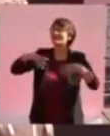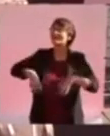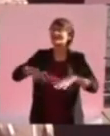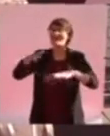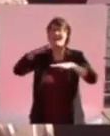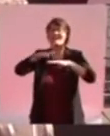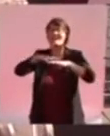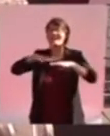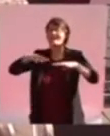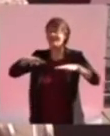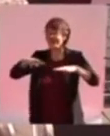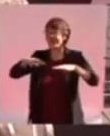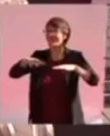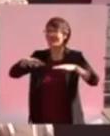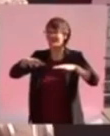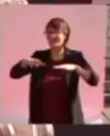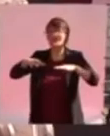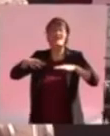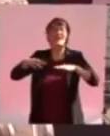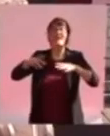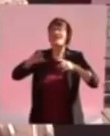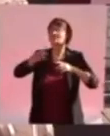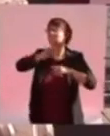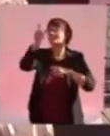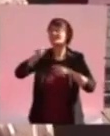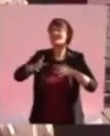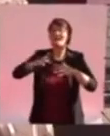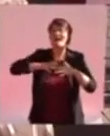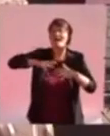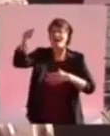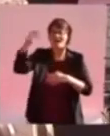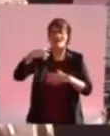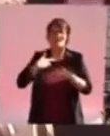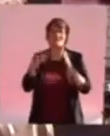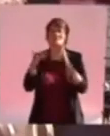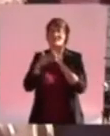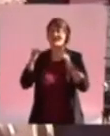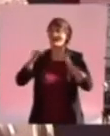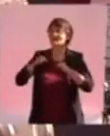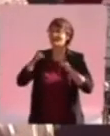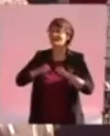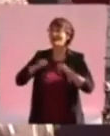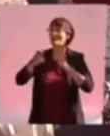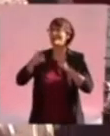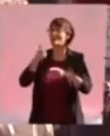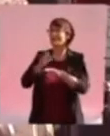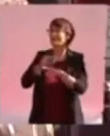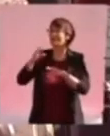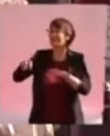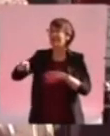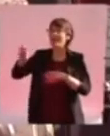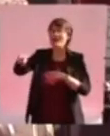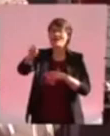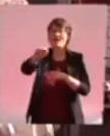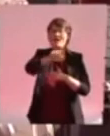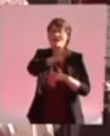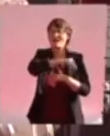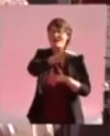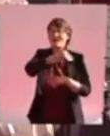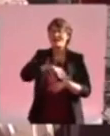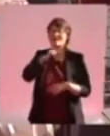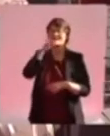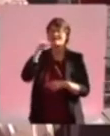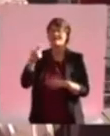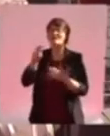nel territorio la casa della salute nel distretto ci vogliono progetti individuali con una ben più forte